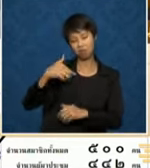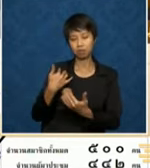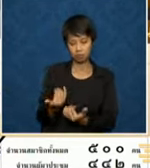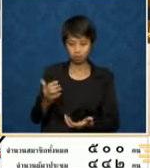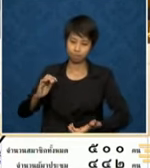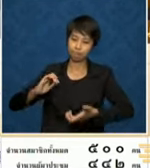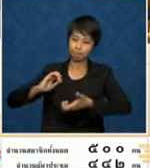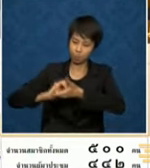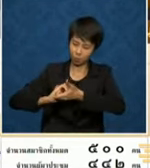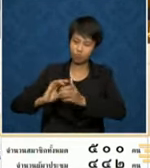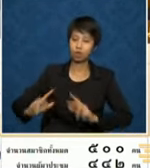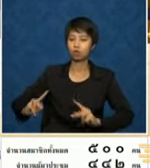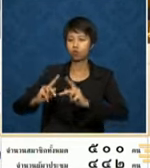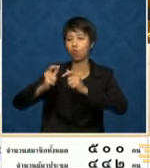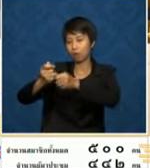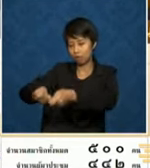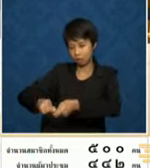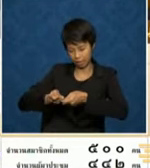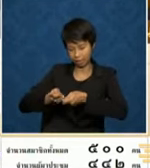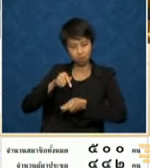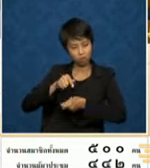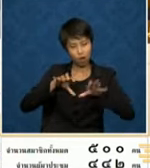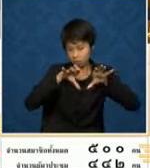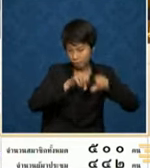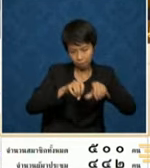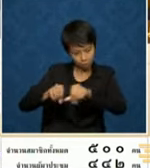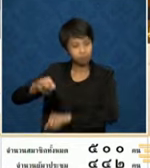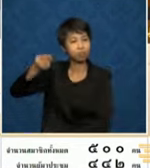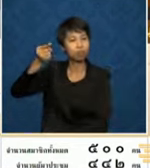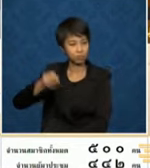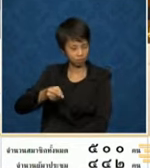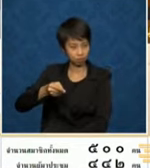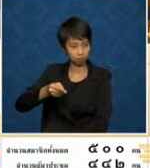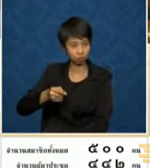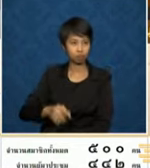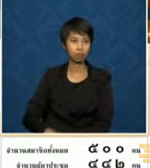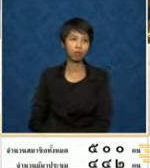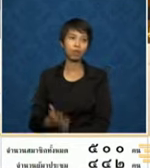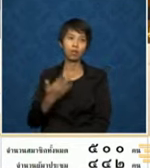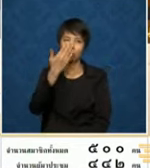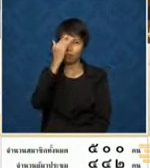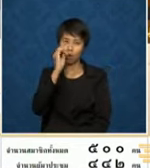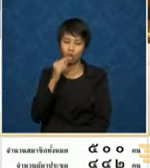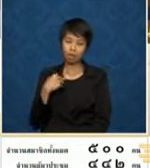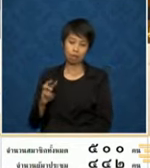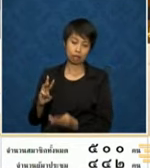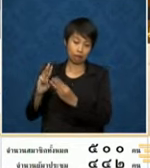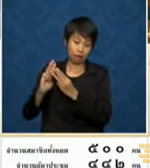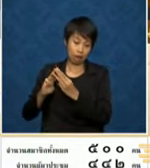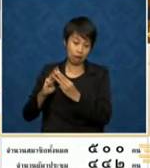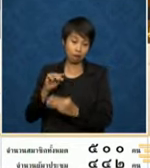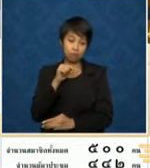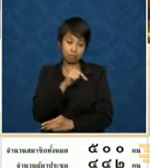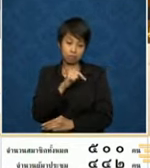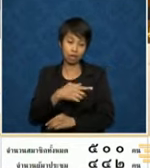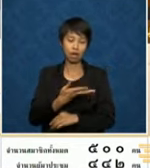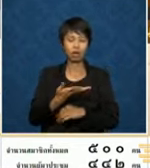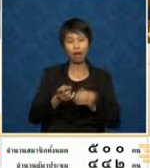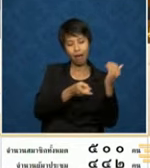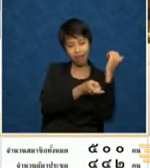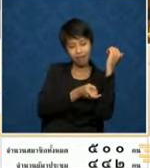กระทรวงเกษตรและสหกรณ์ปราบปรามอย่างเอาจริงเอาจังเราไม่มีสนธิสัญญาให้ยางพาราจากประเ